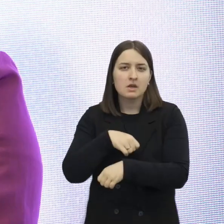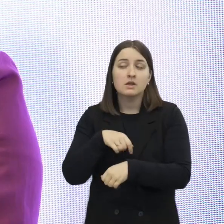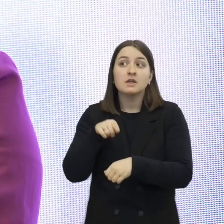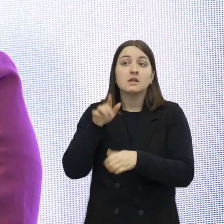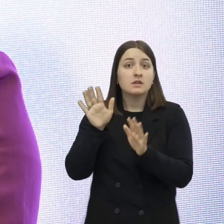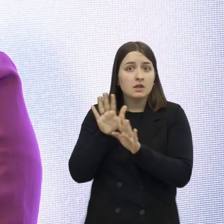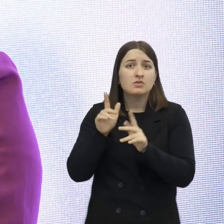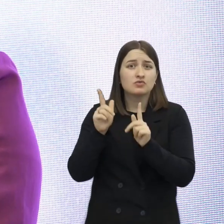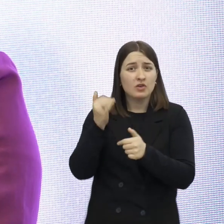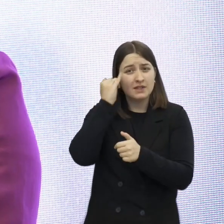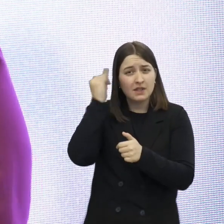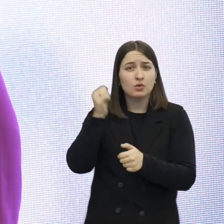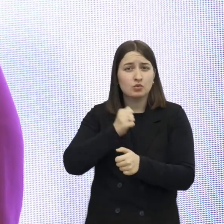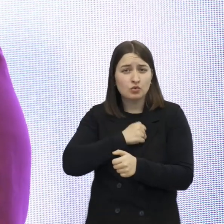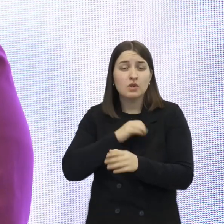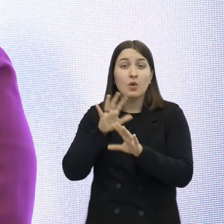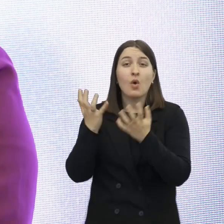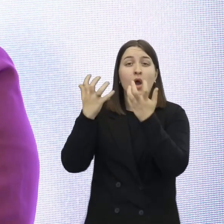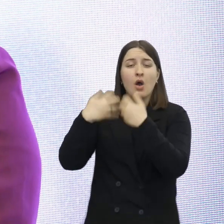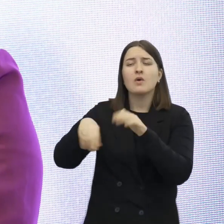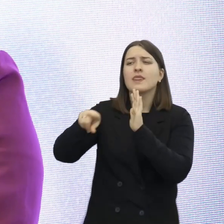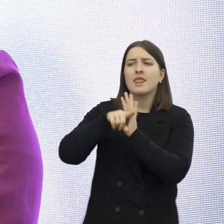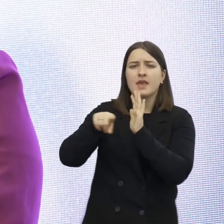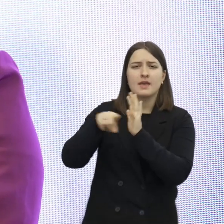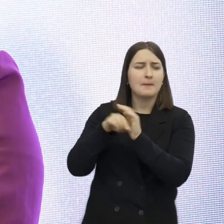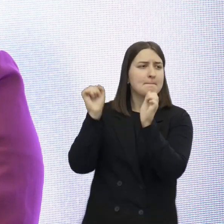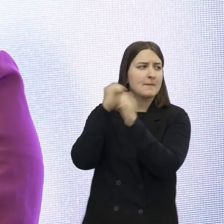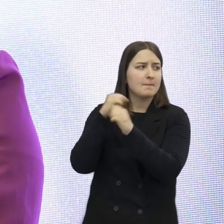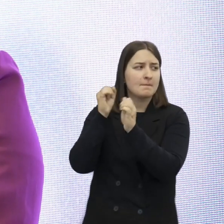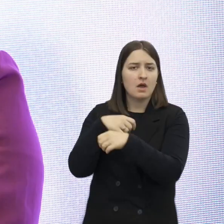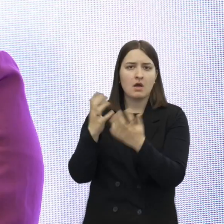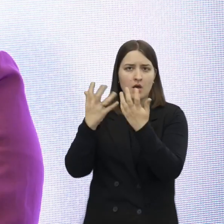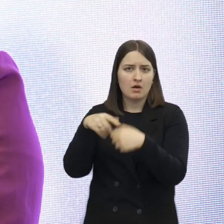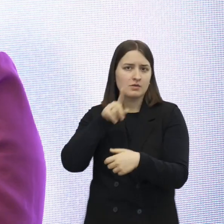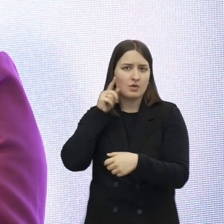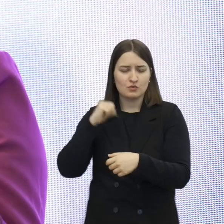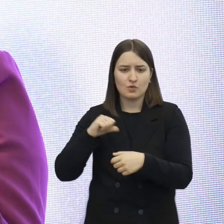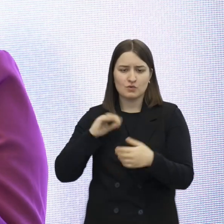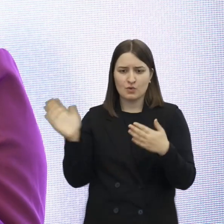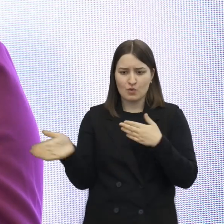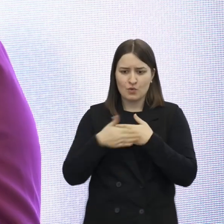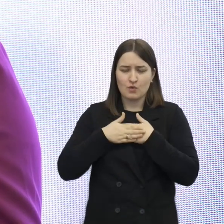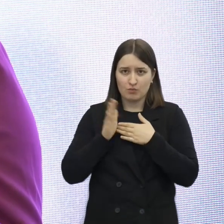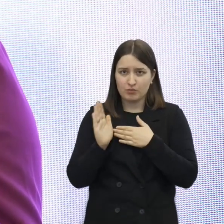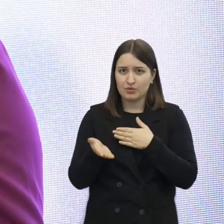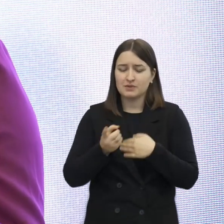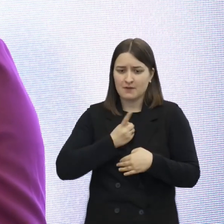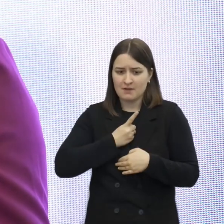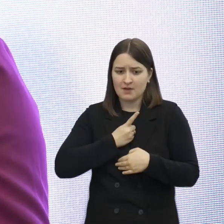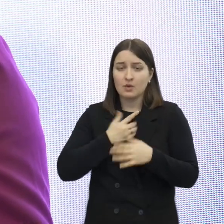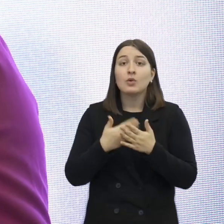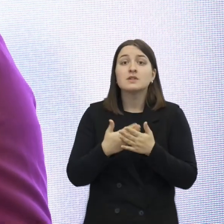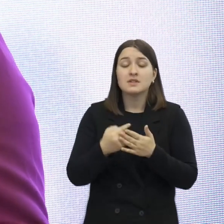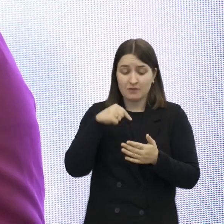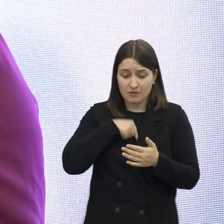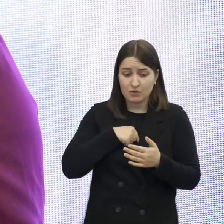kai tik tai mes nuneigiam, iš karto jauni žmonės užsidaro. Ir čia yra labai labai sunkus darbas, nes tau viduje verda visas tas, kad tu